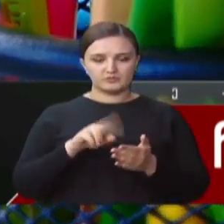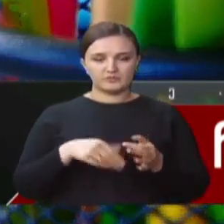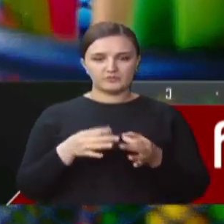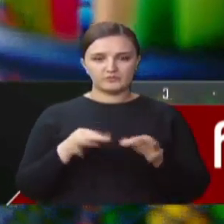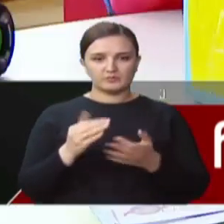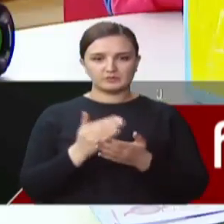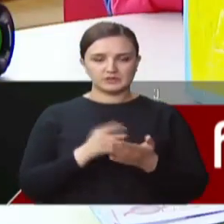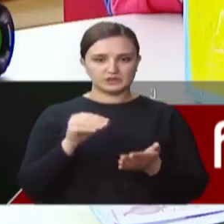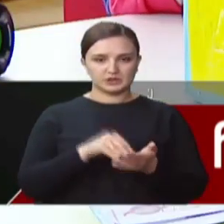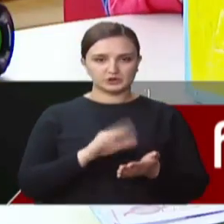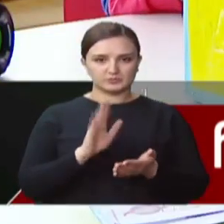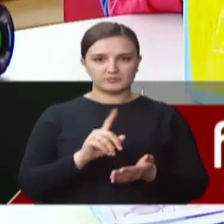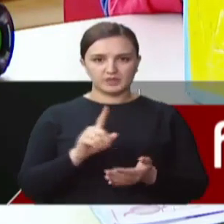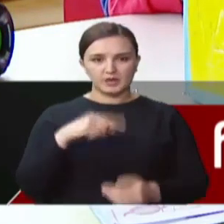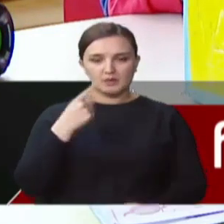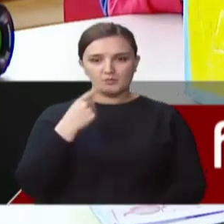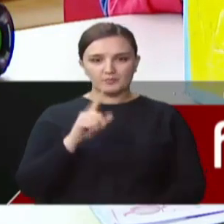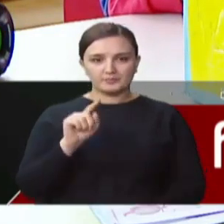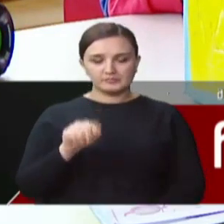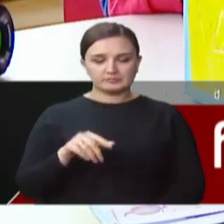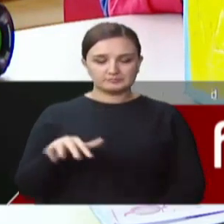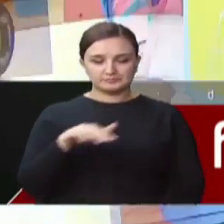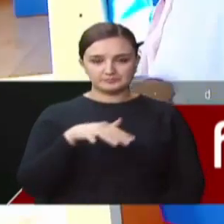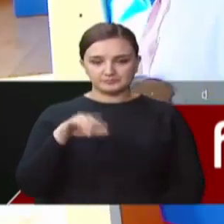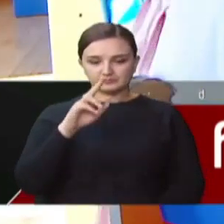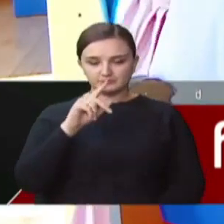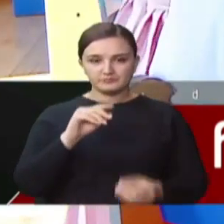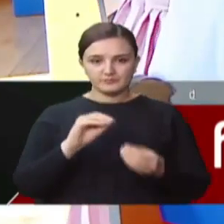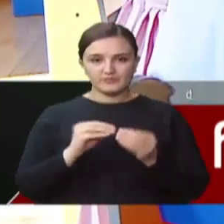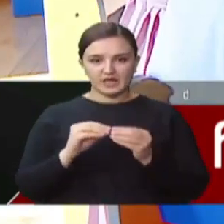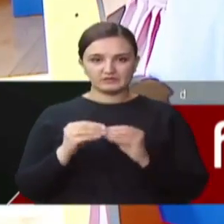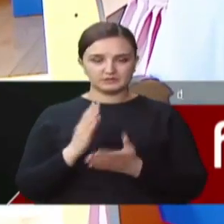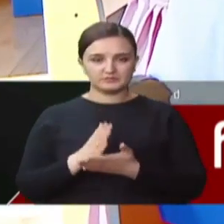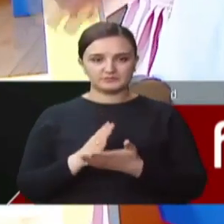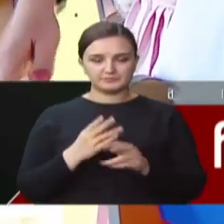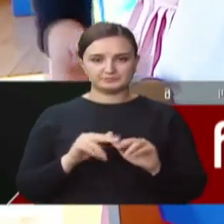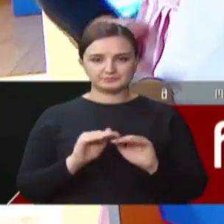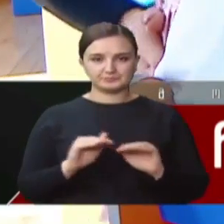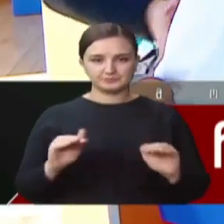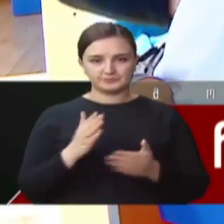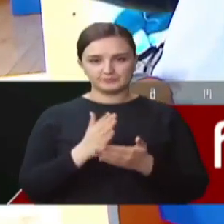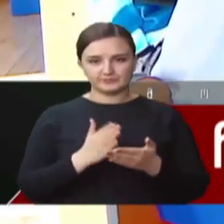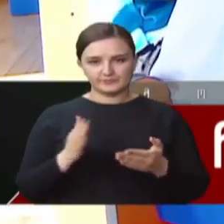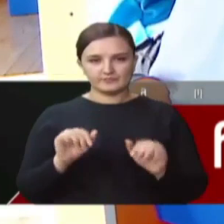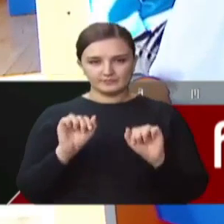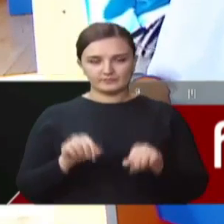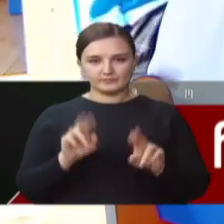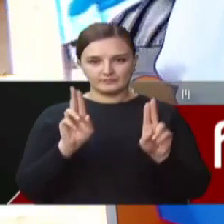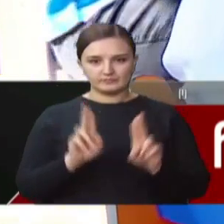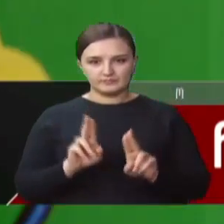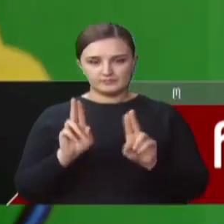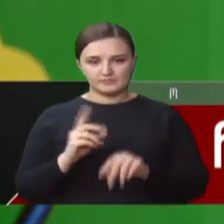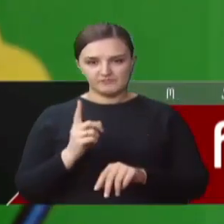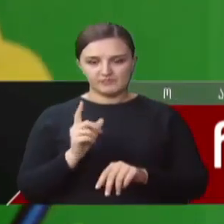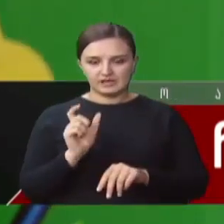baghebis siashi moxtebian. Tumtsa amboben imasats rom am sferoshi kharvezebits tvalshisatsemia. Amiton baghebis natsilma shesadzloa standartebis